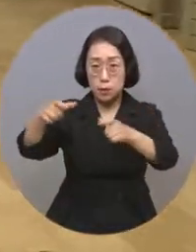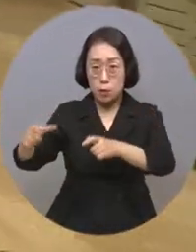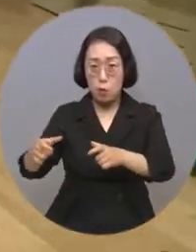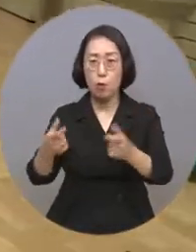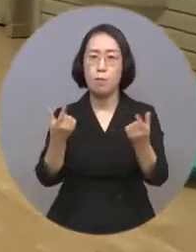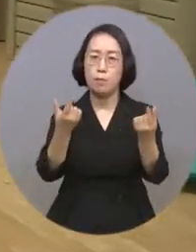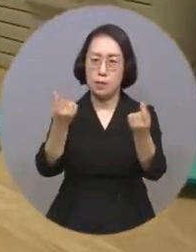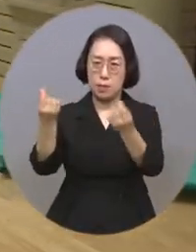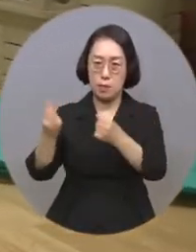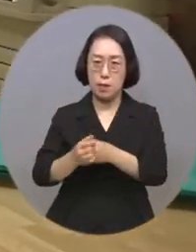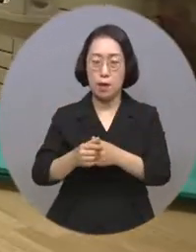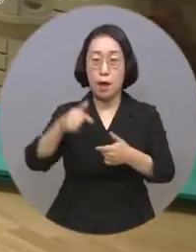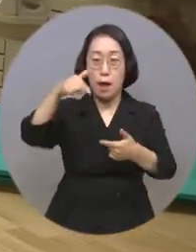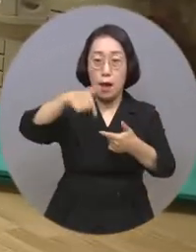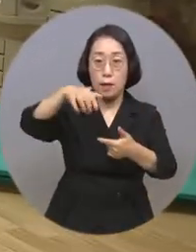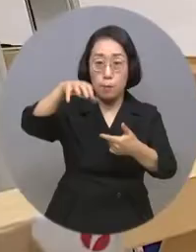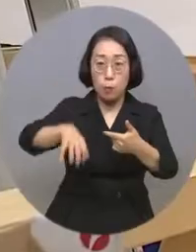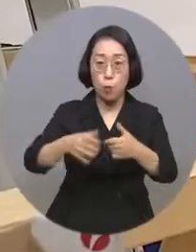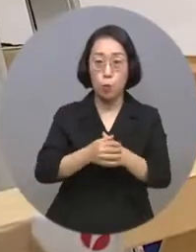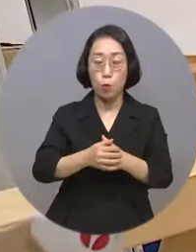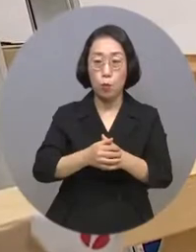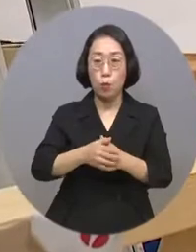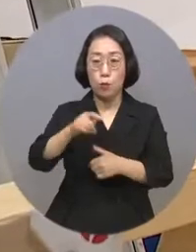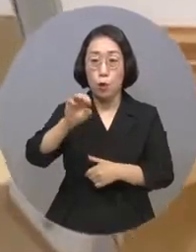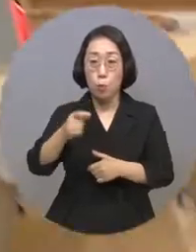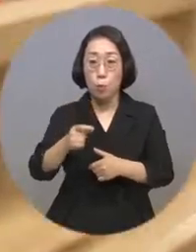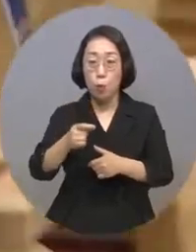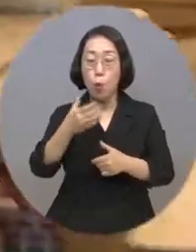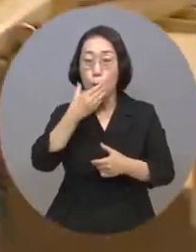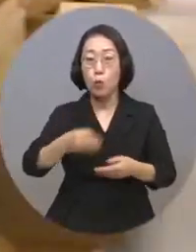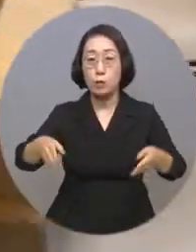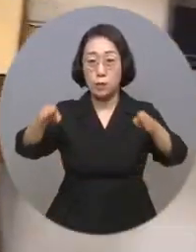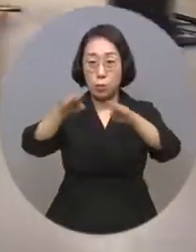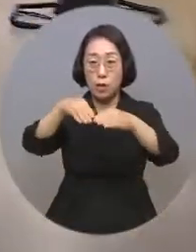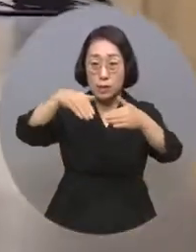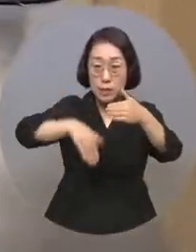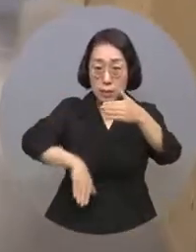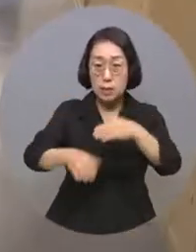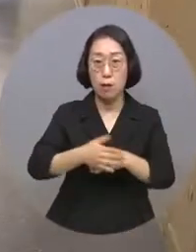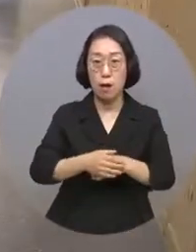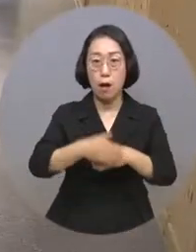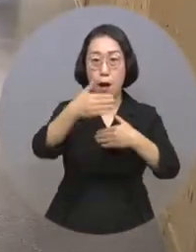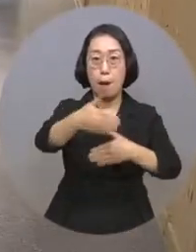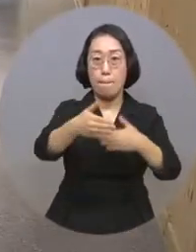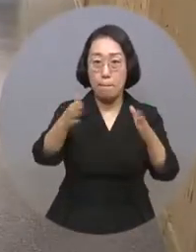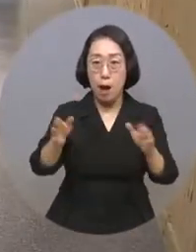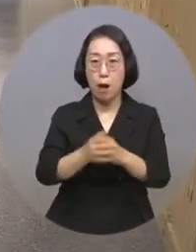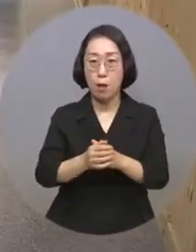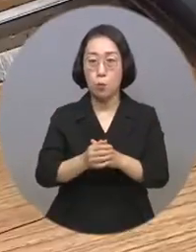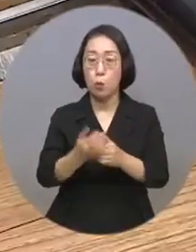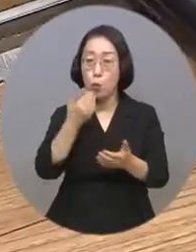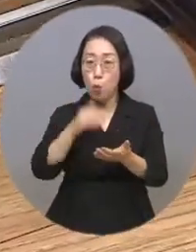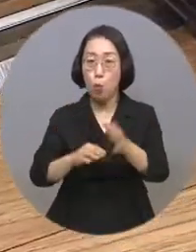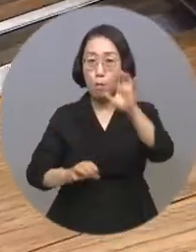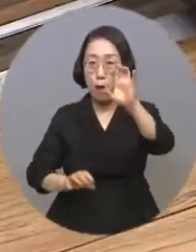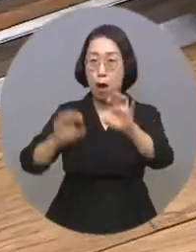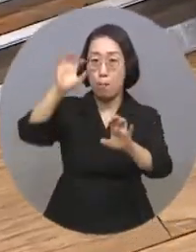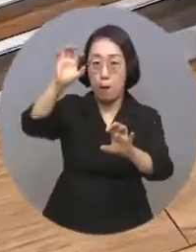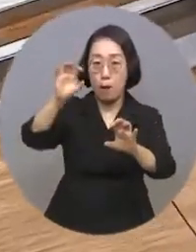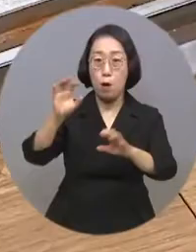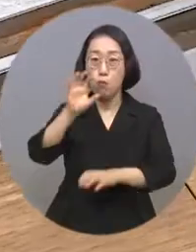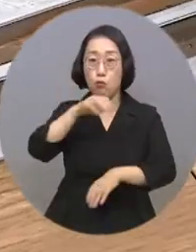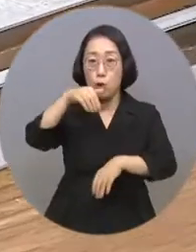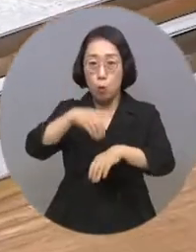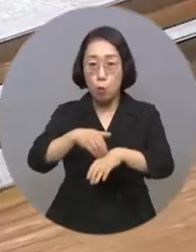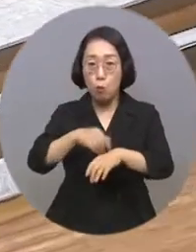반복됐습니다. 강남구에 위치한 성모자해복지관은 지하에 위치한 심리운동실과 인공암벽 훈련장의 침수 피해를